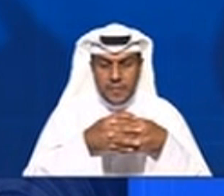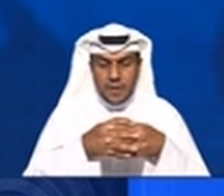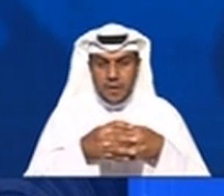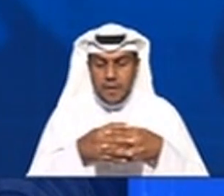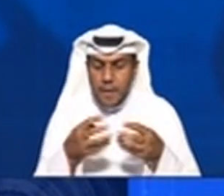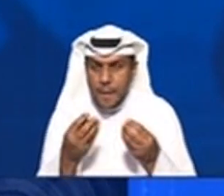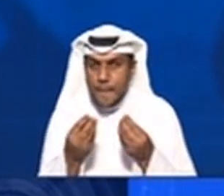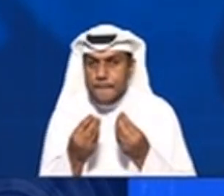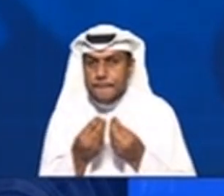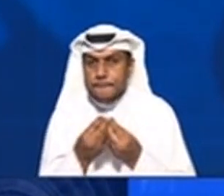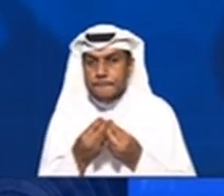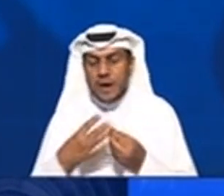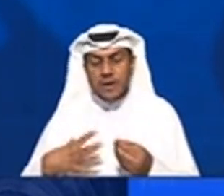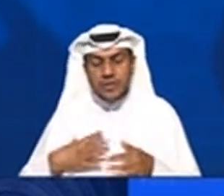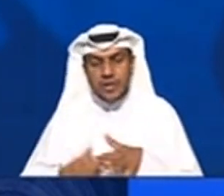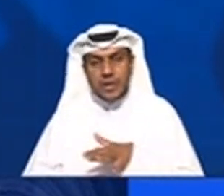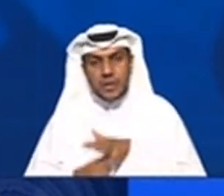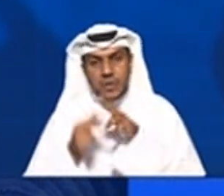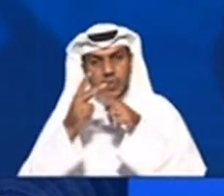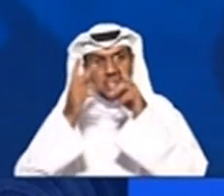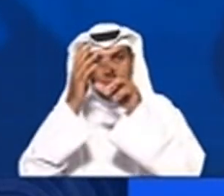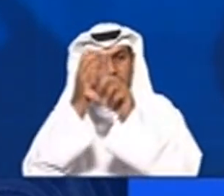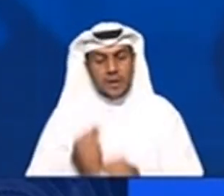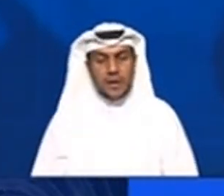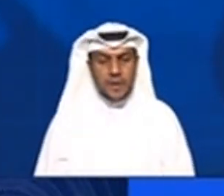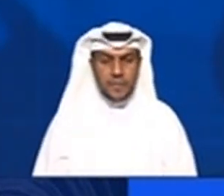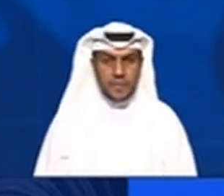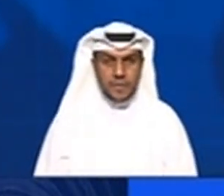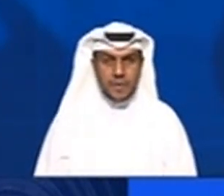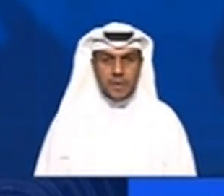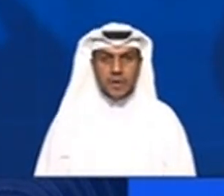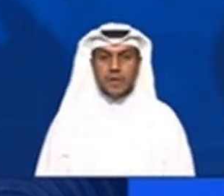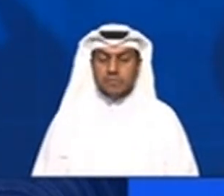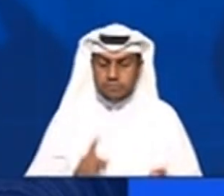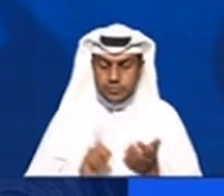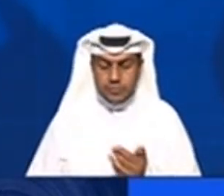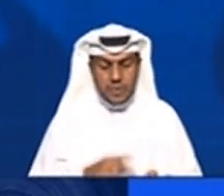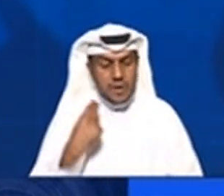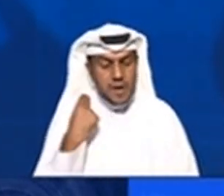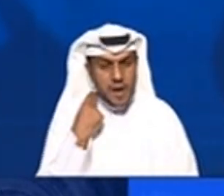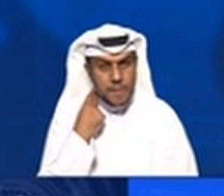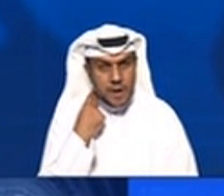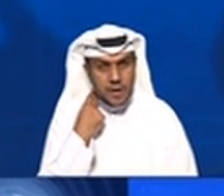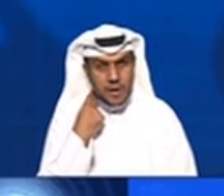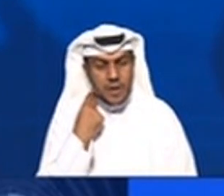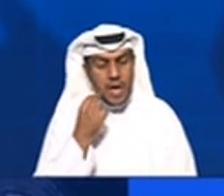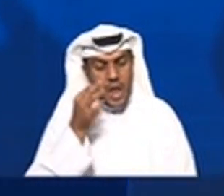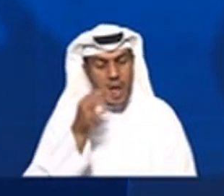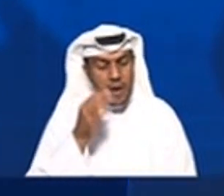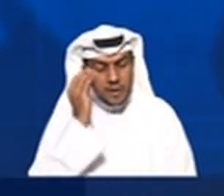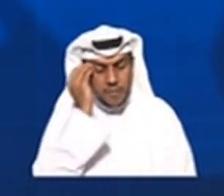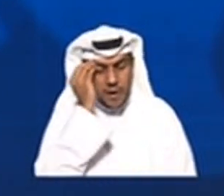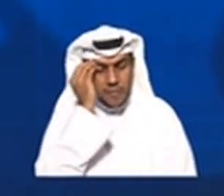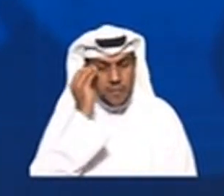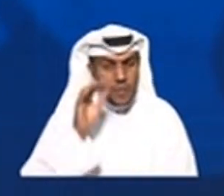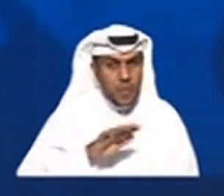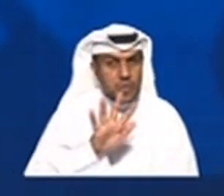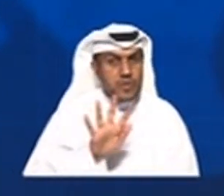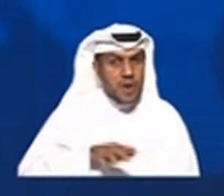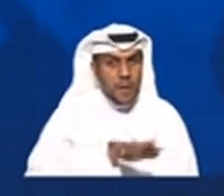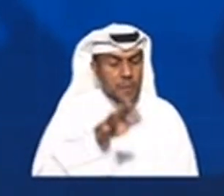لقيادتنا وأميرنا الله يحفظه ويشافيه. فهذه أمانة يعني الشعب لازم يوقف عند هذه